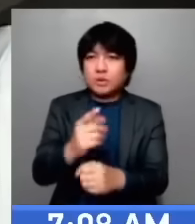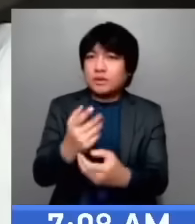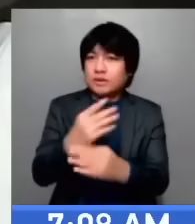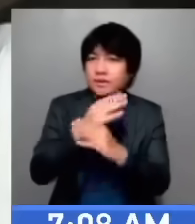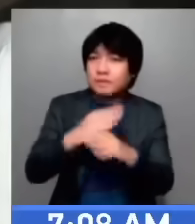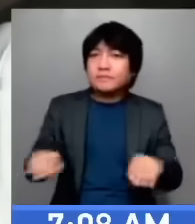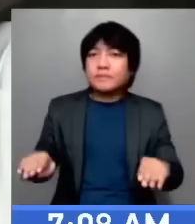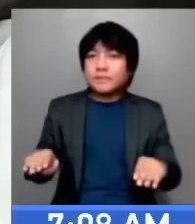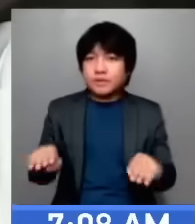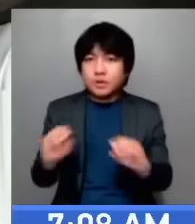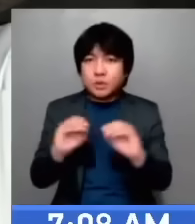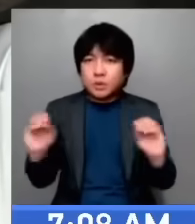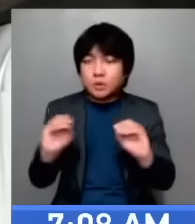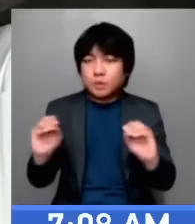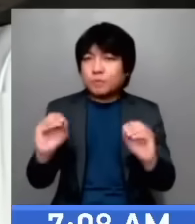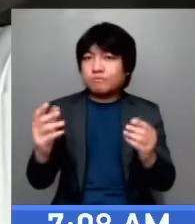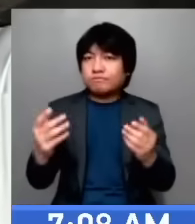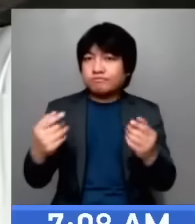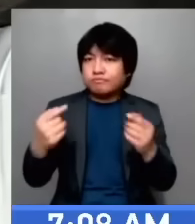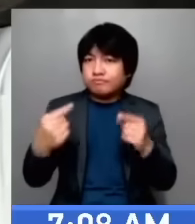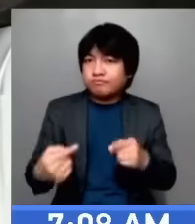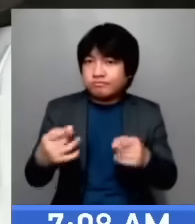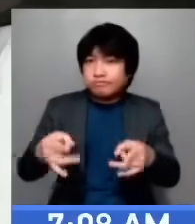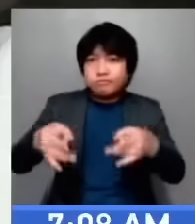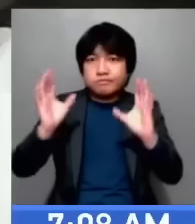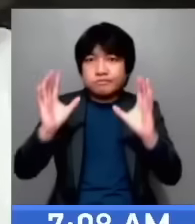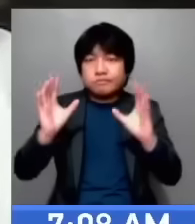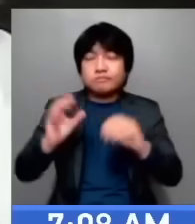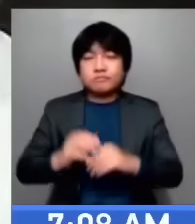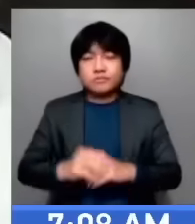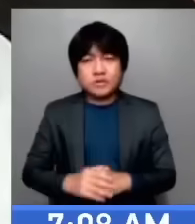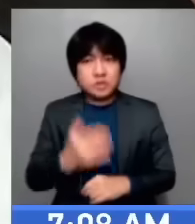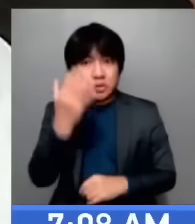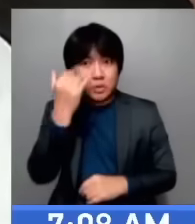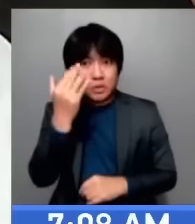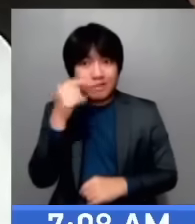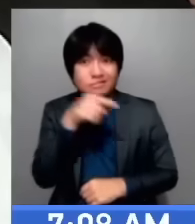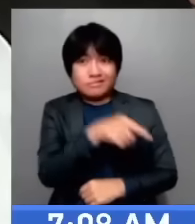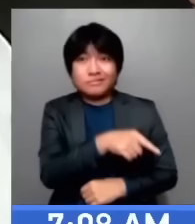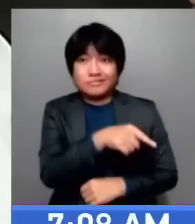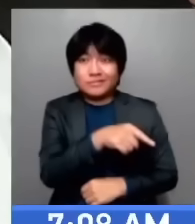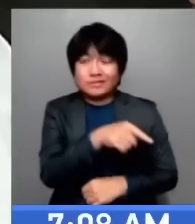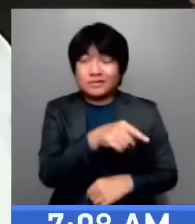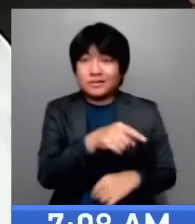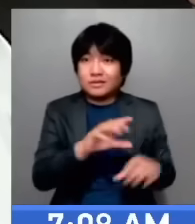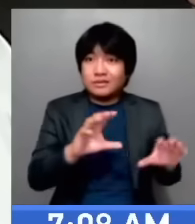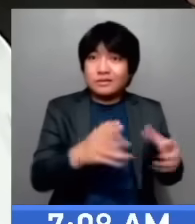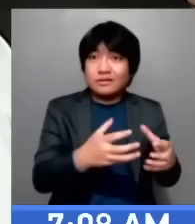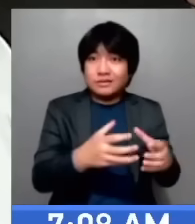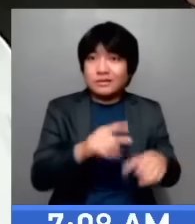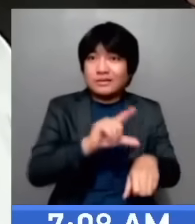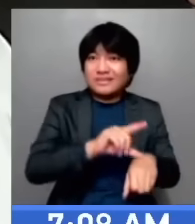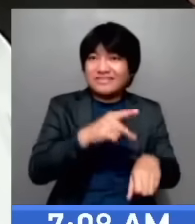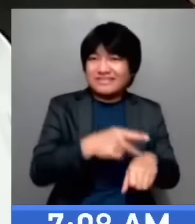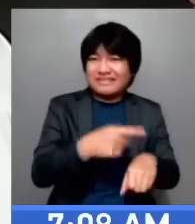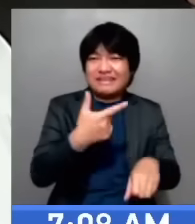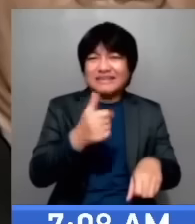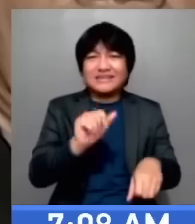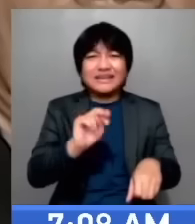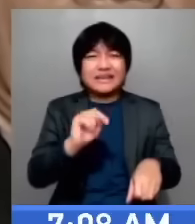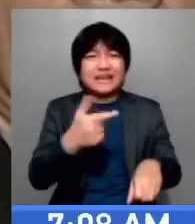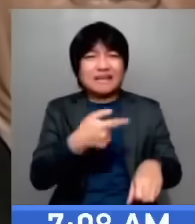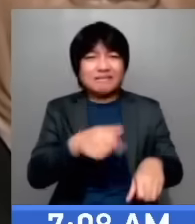Barangay lalo na merong pagbabanta no so ito'y kalat na sa aming